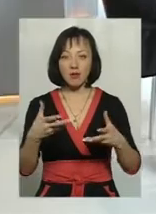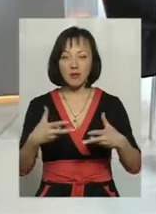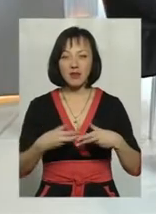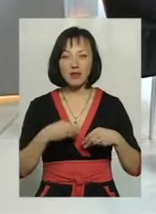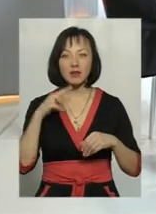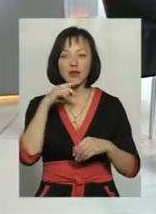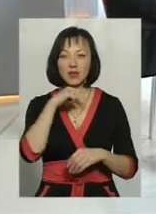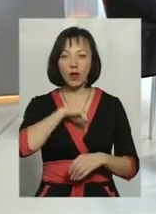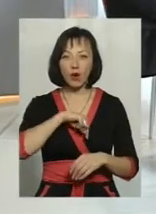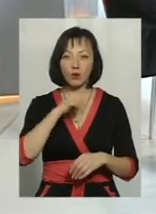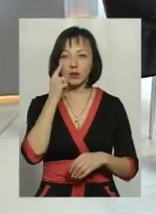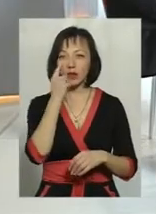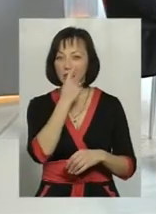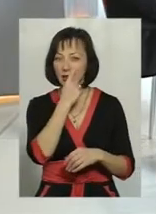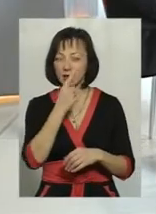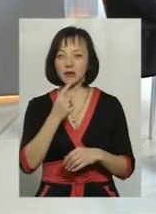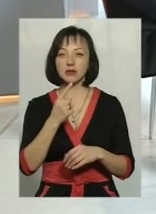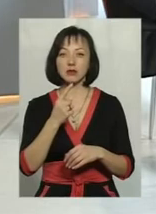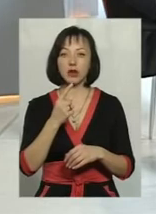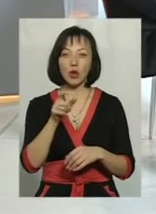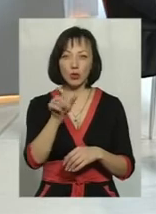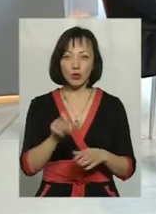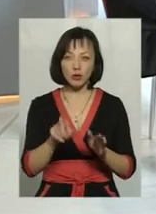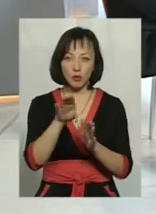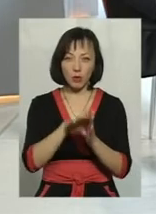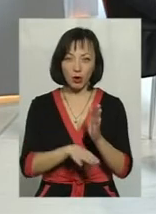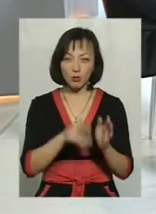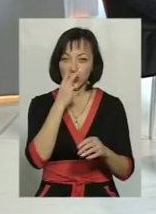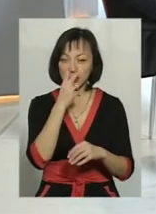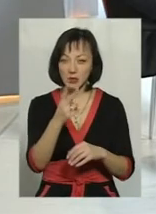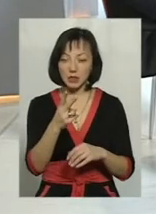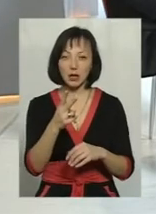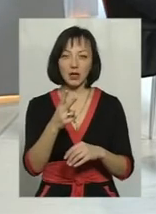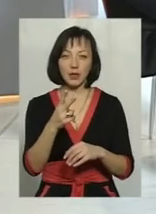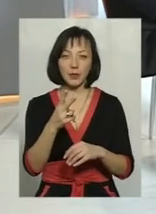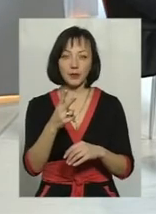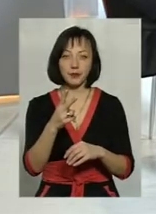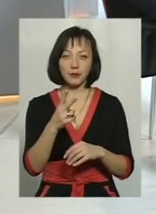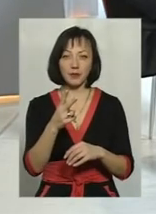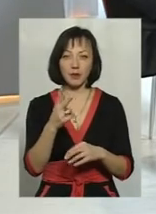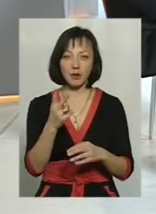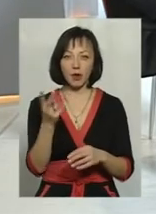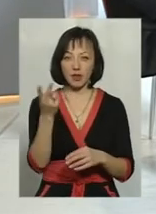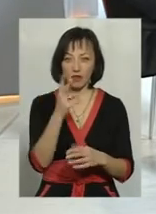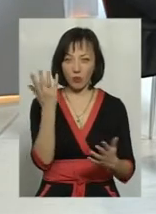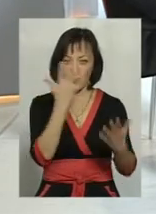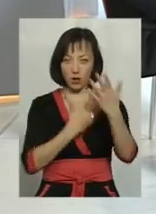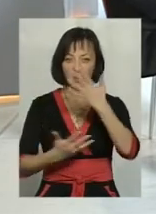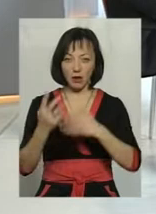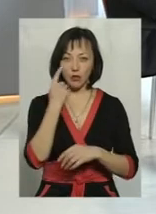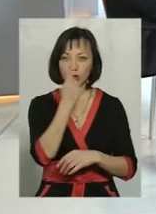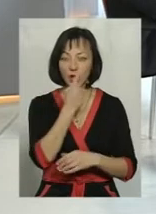на зоровий нерв, людини погіршується зір, йде двоєння в очах. Якщо в цей